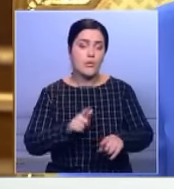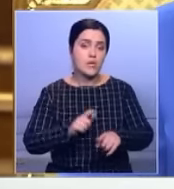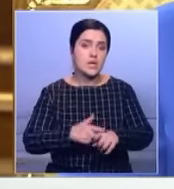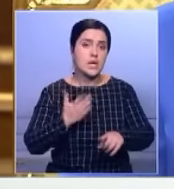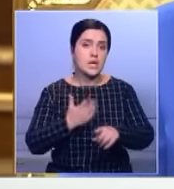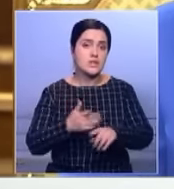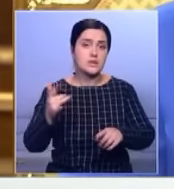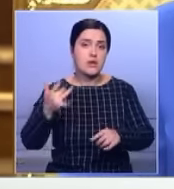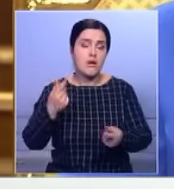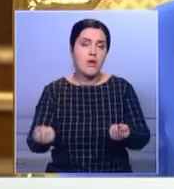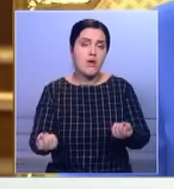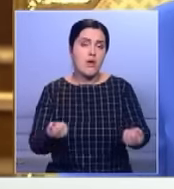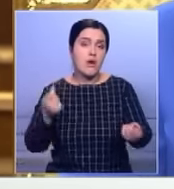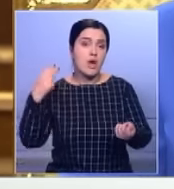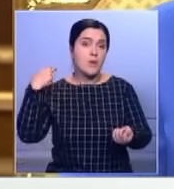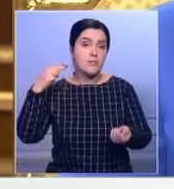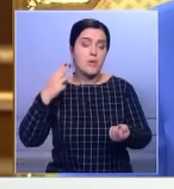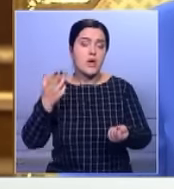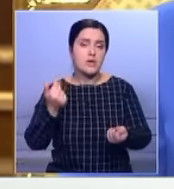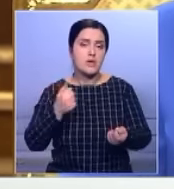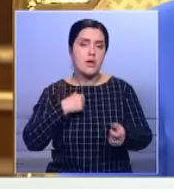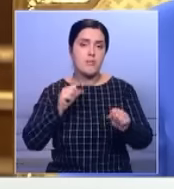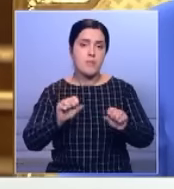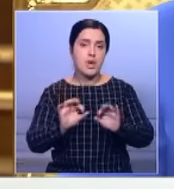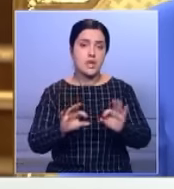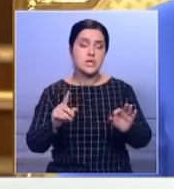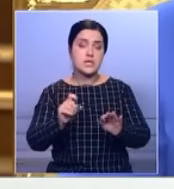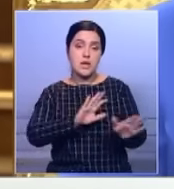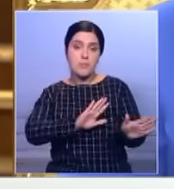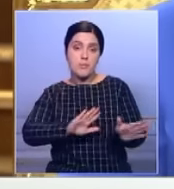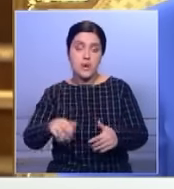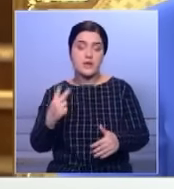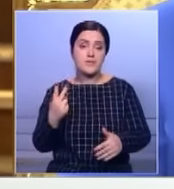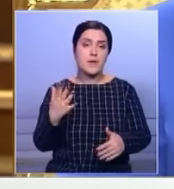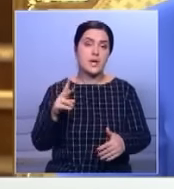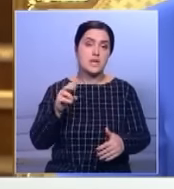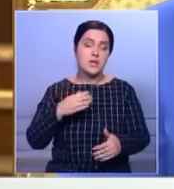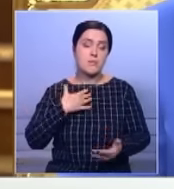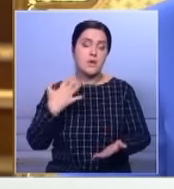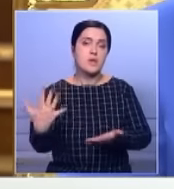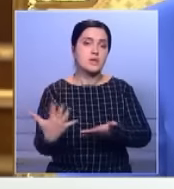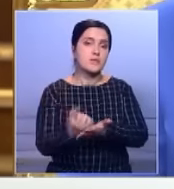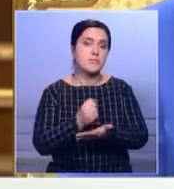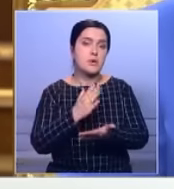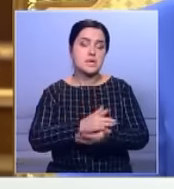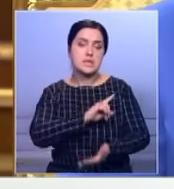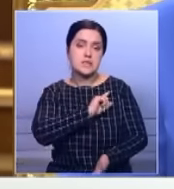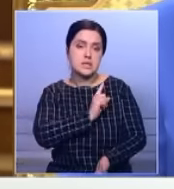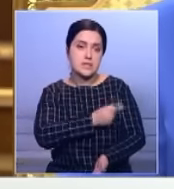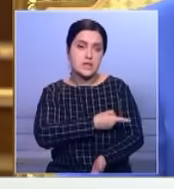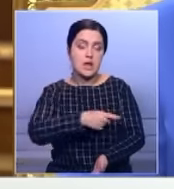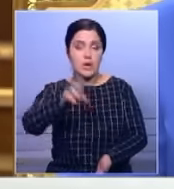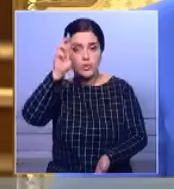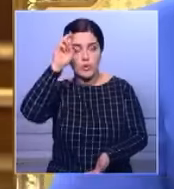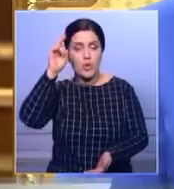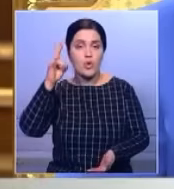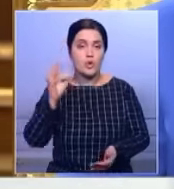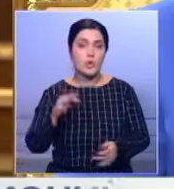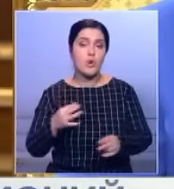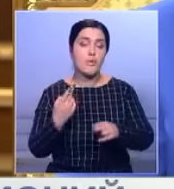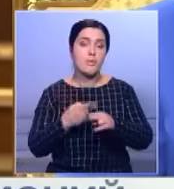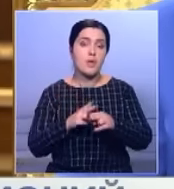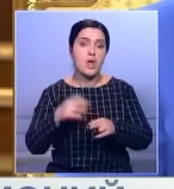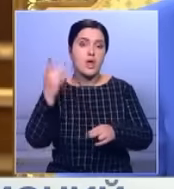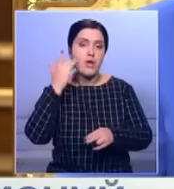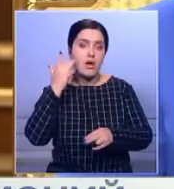форма президентского правления. Могу смело утверждать, что за прошедшие 25 лет мы смогли сформировать сильное государство. Но при этом, полагаясь